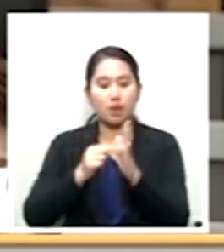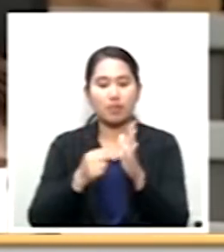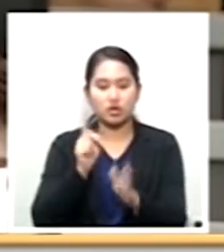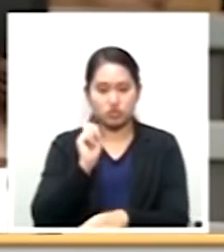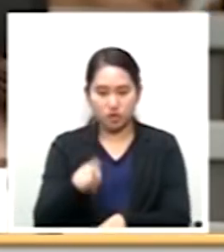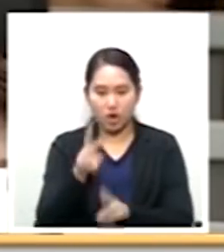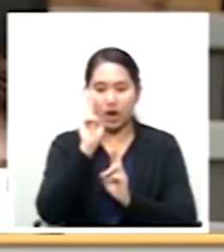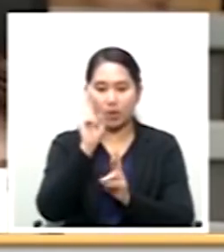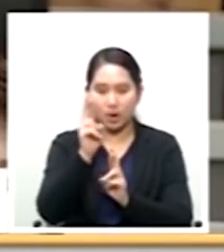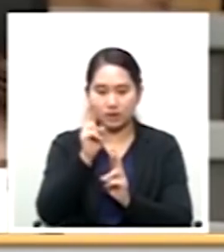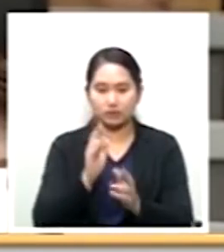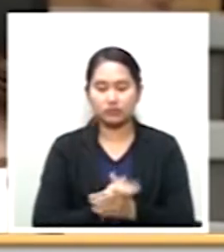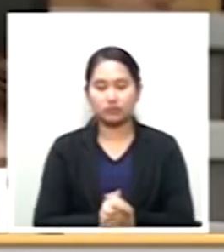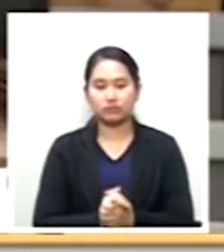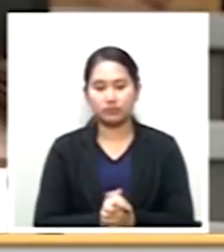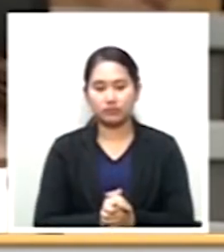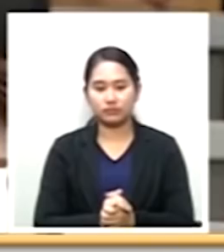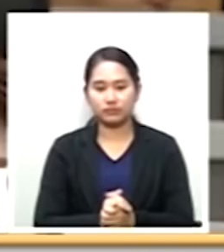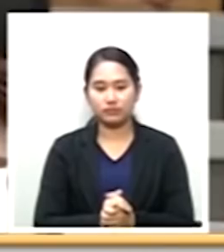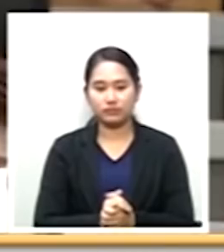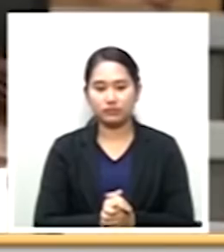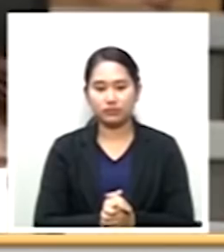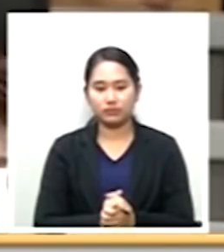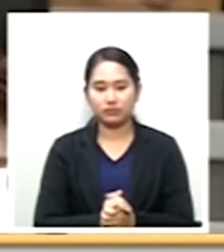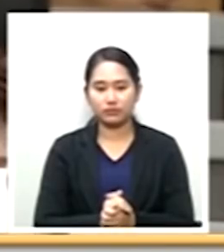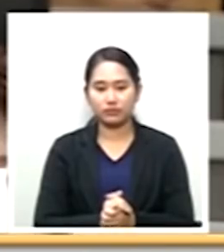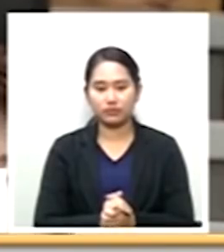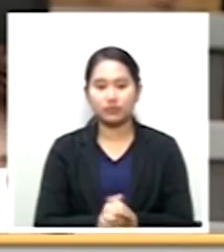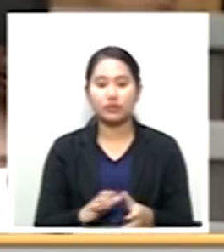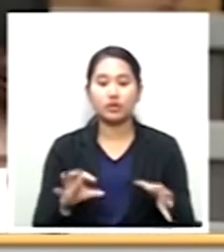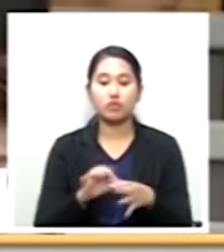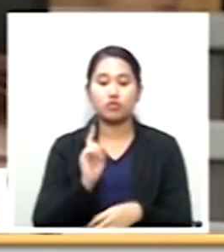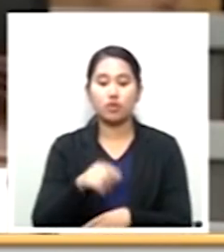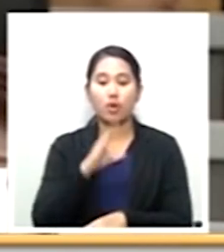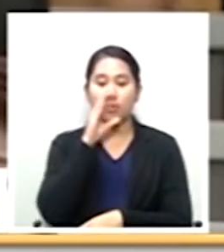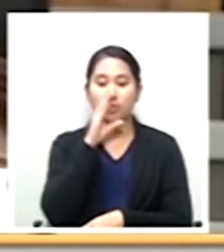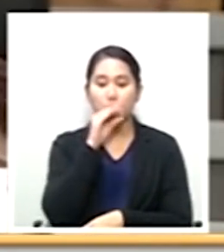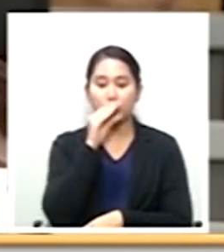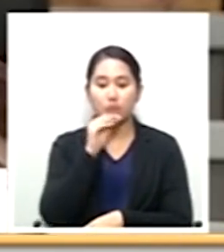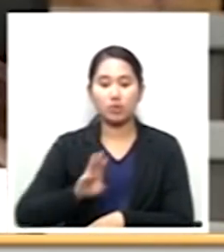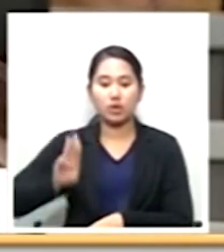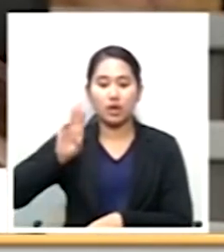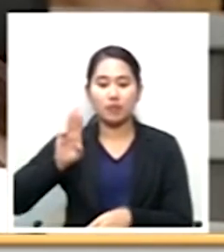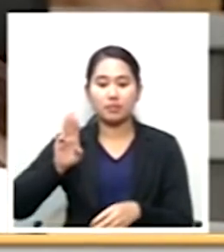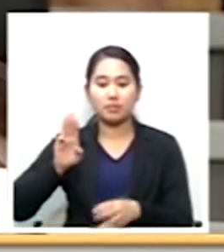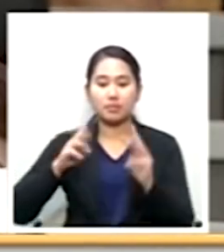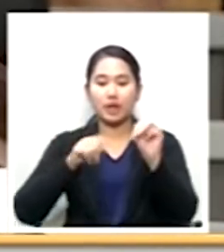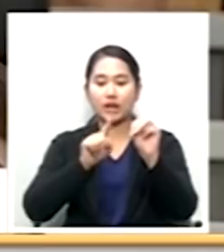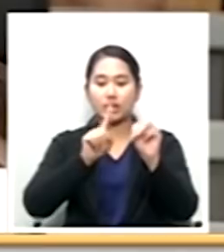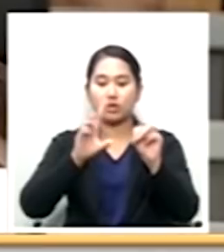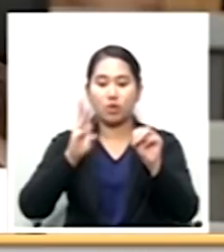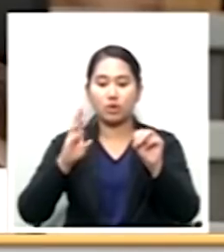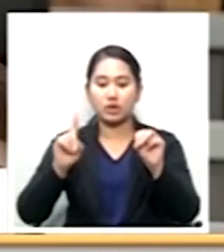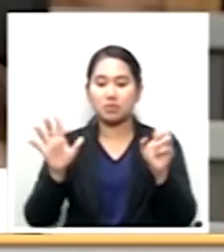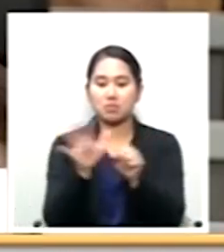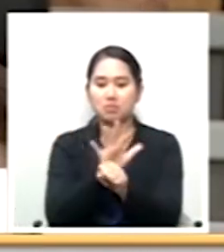ย่างยิ่งท่านประธานครับทั้งกรณีการถวายสัตย์ปฏิญาณไม่ครบถ้วนตามรัฐธรรมนูญมาตรา161ทั้งการแถ